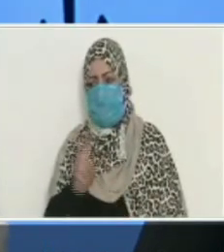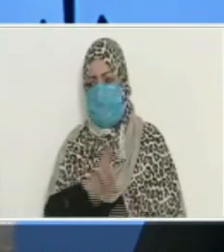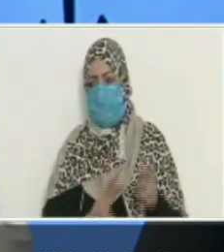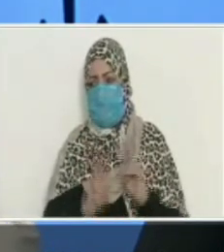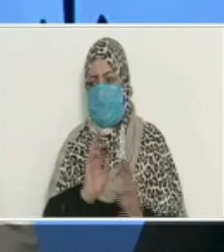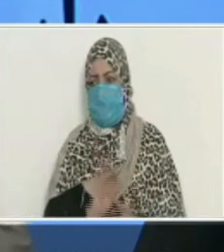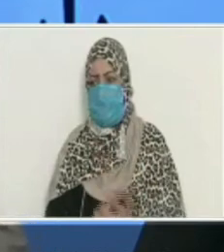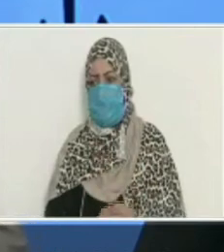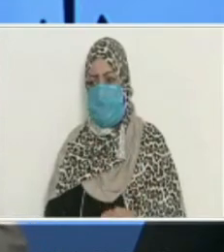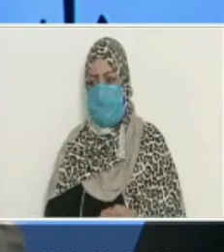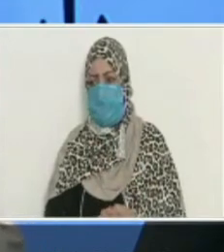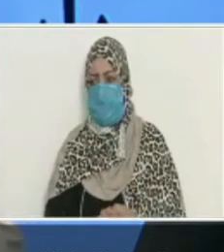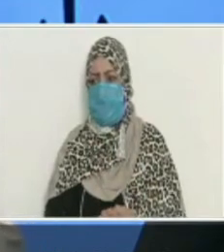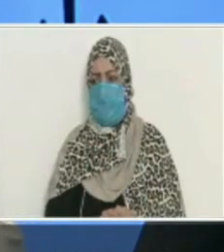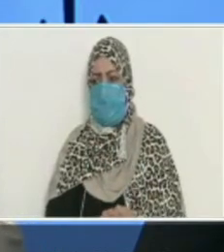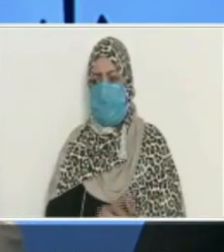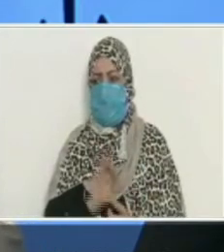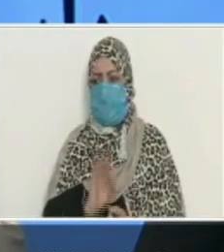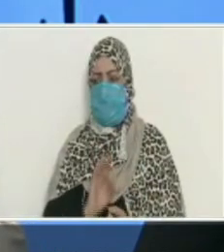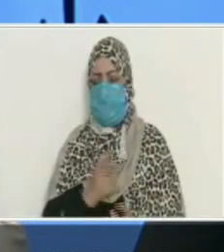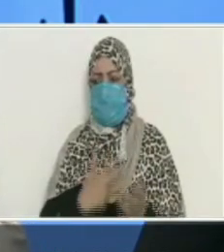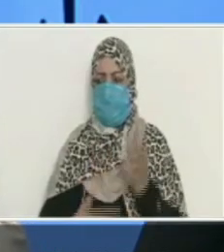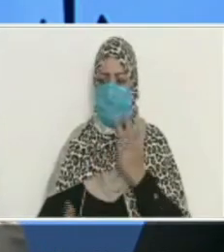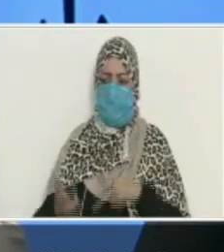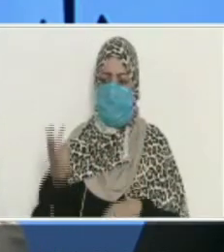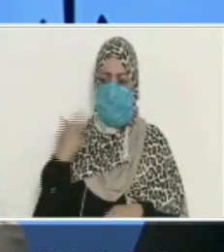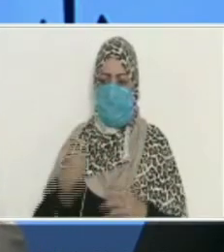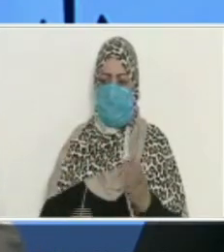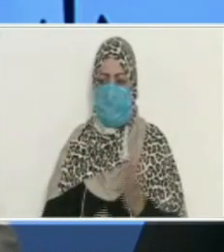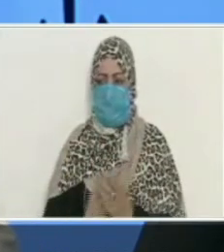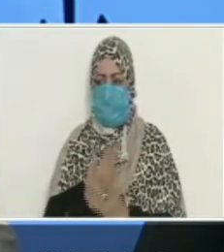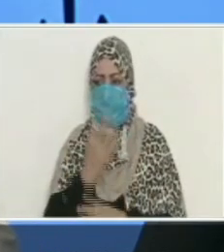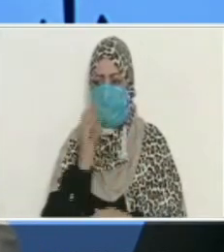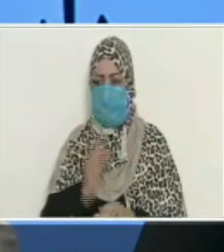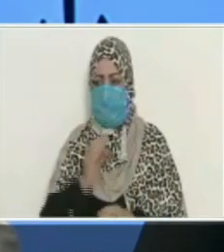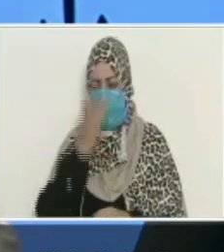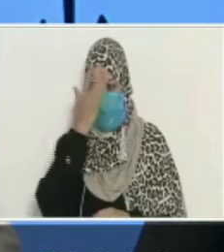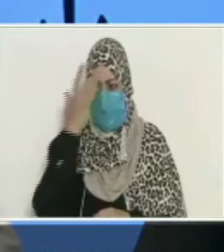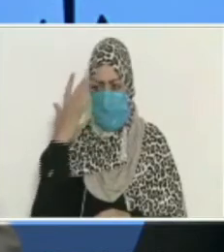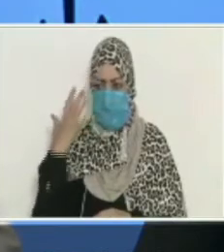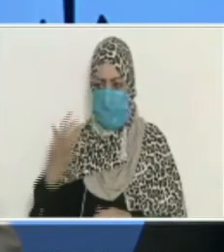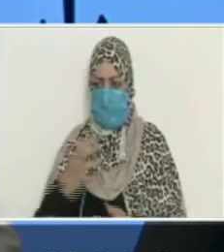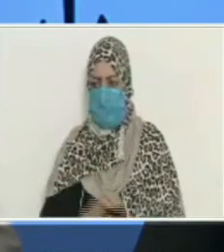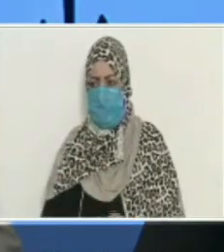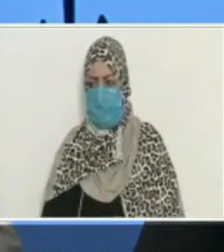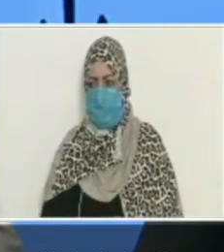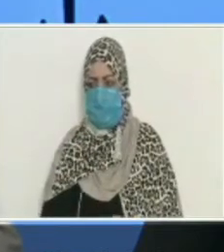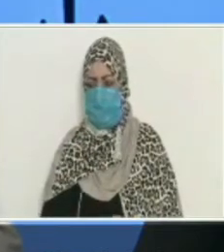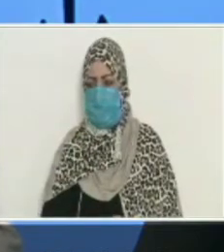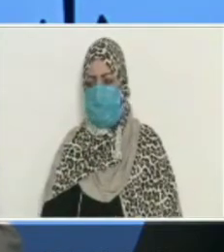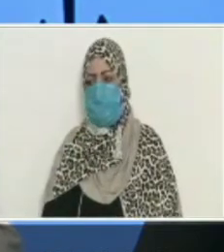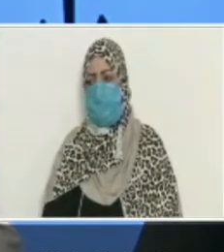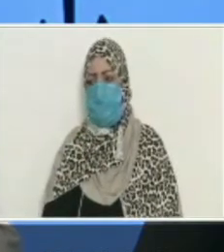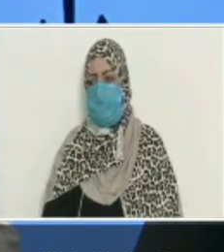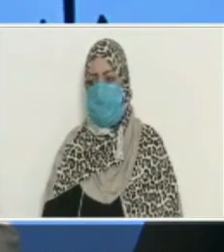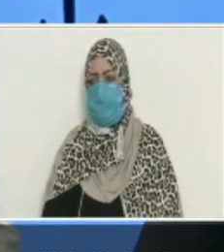كلمتهم، ووقع الخلاف قديما وحديثا، ورفع الخلاف هذا لعل من